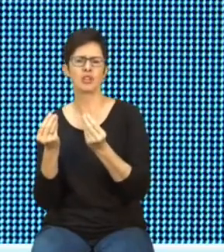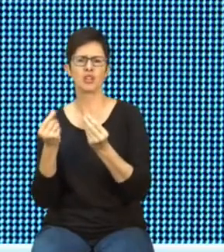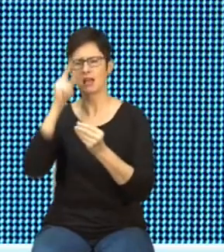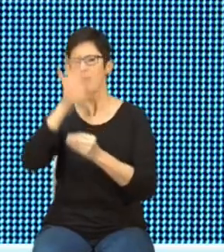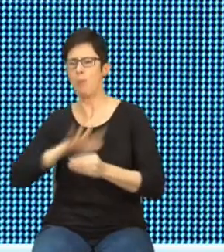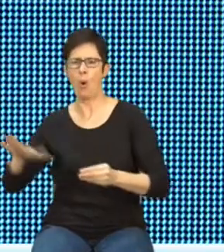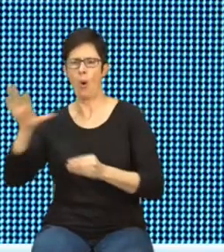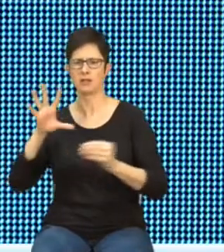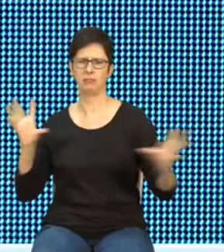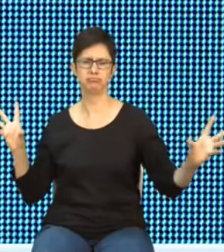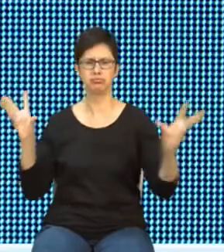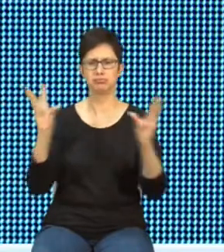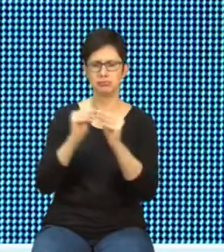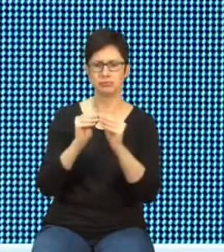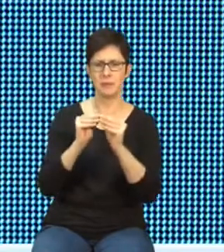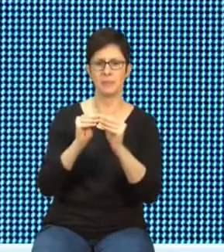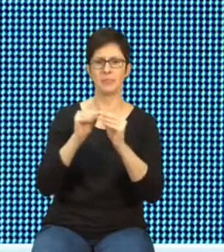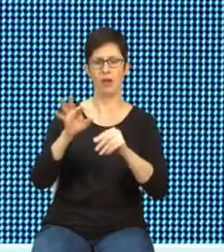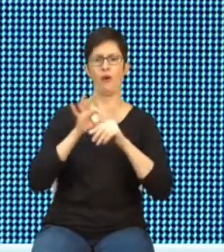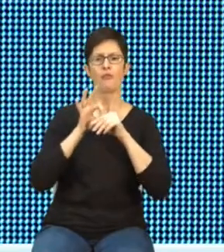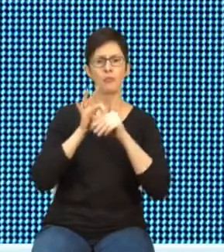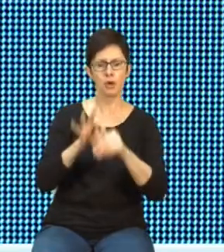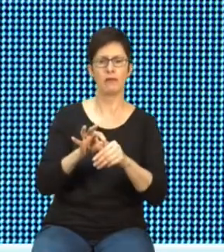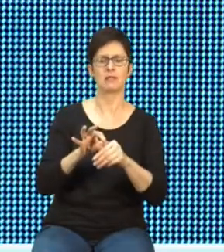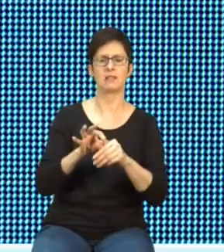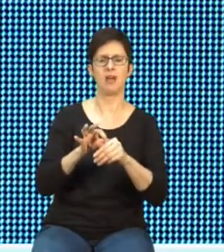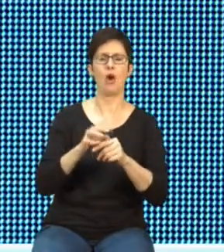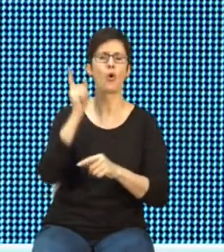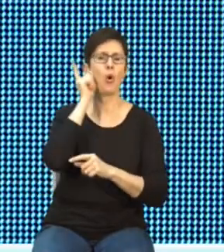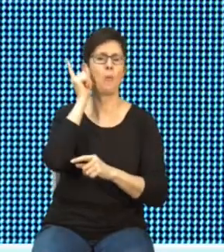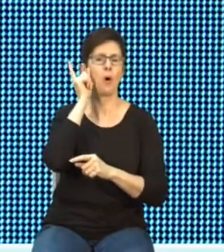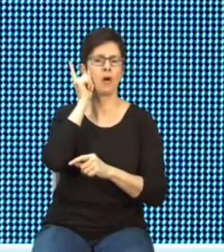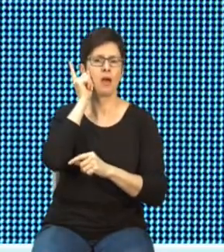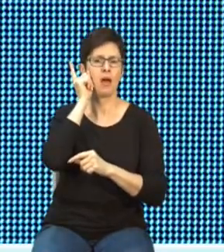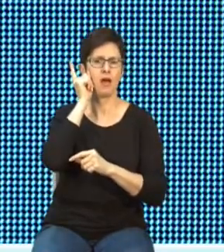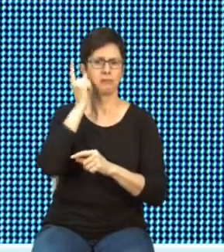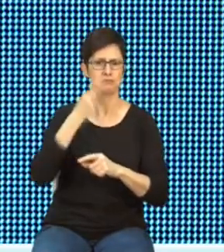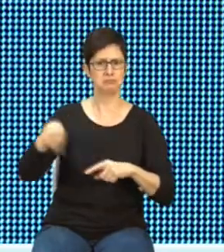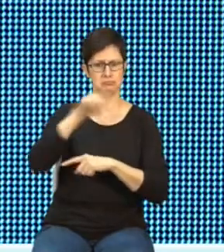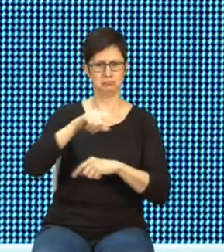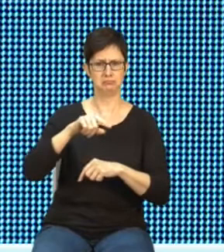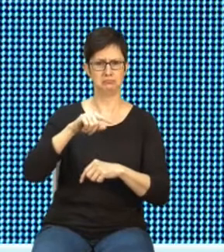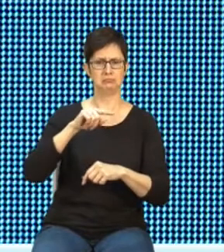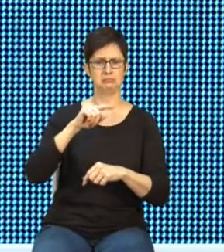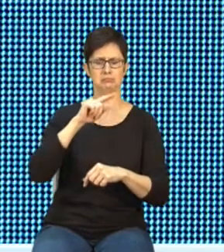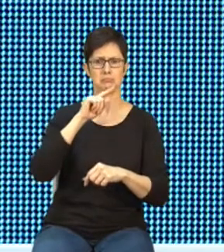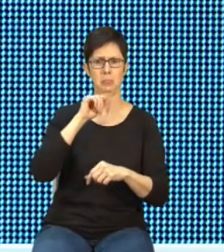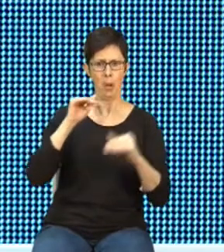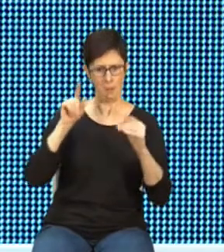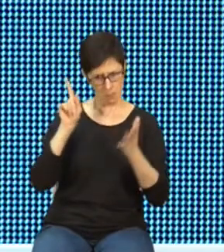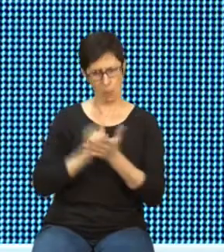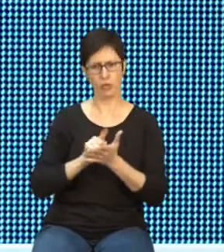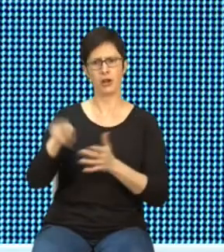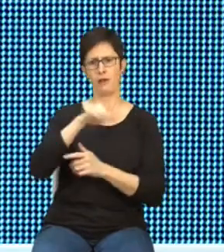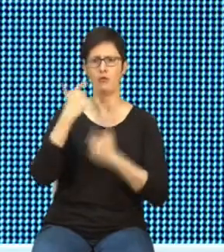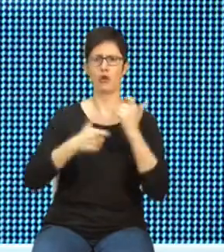ekonomiczno-społeczny wprowadzenia działania sieci komórkowych to czy bylibyście w stanie państwo podjąć się takiego wyzwania związanego z